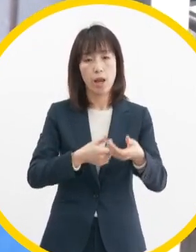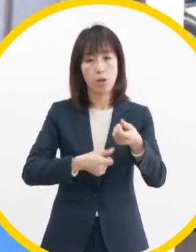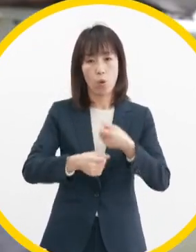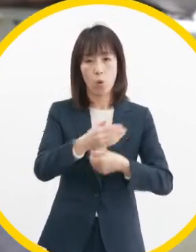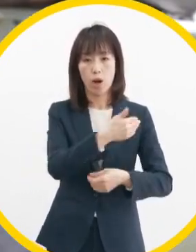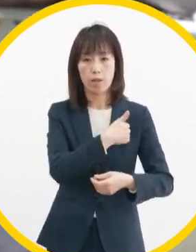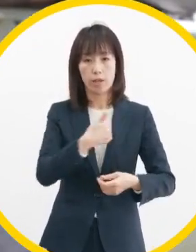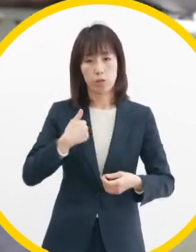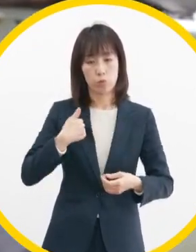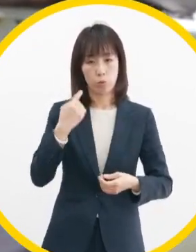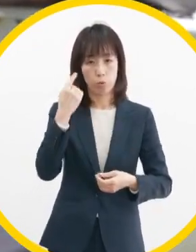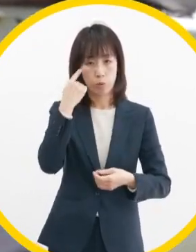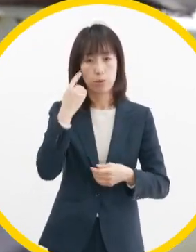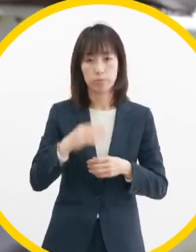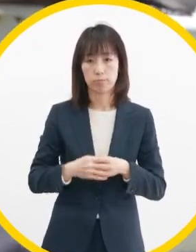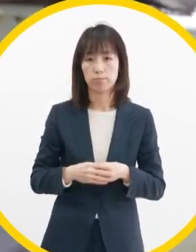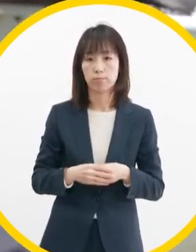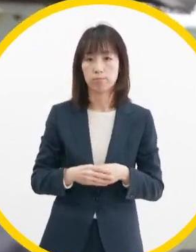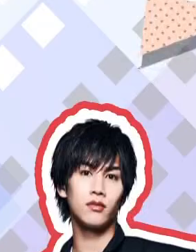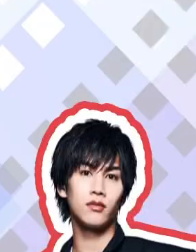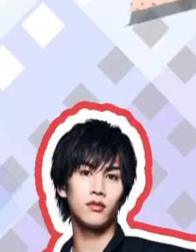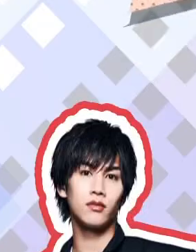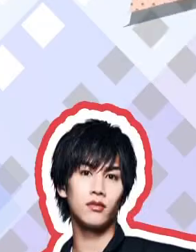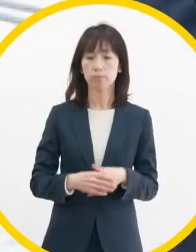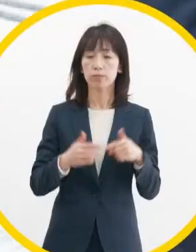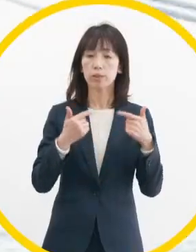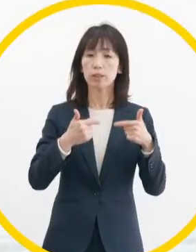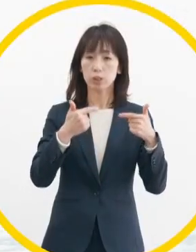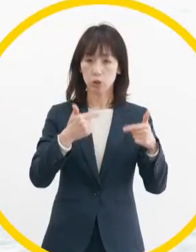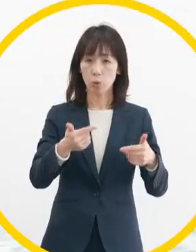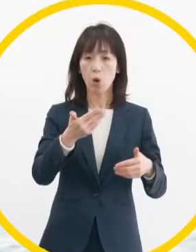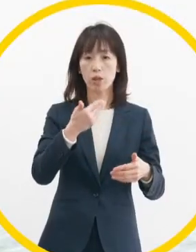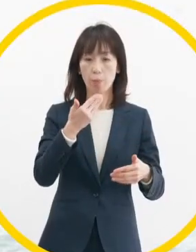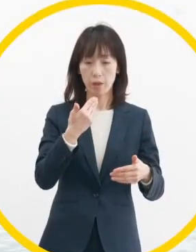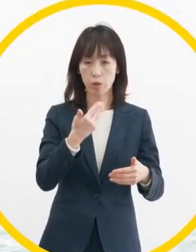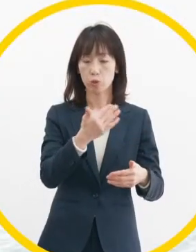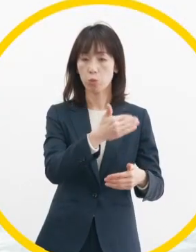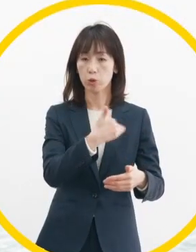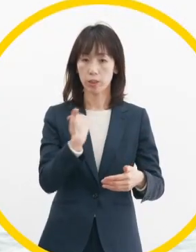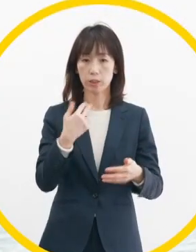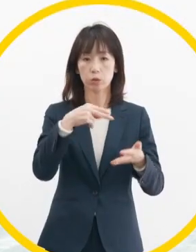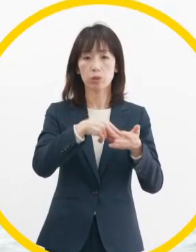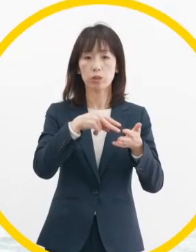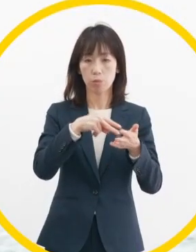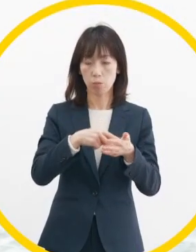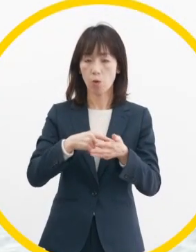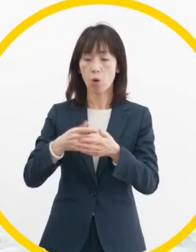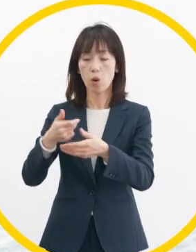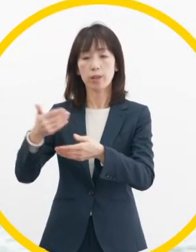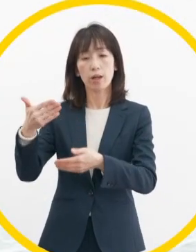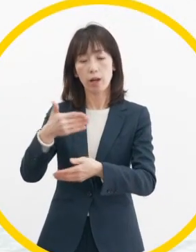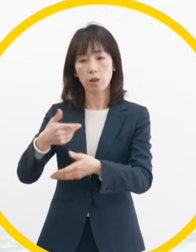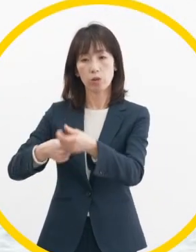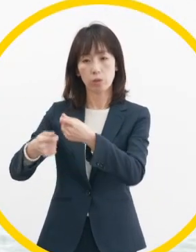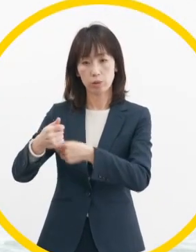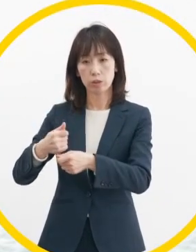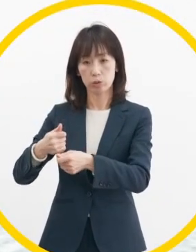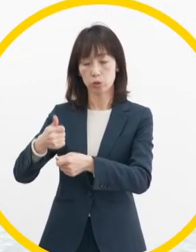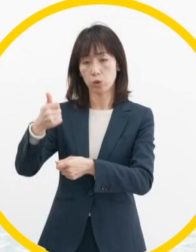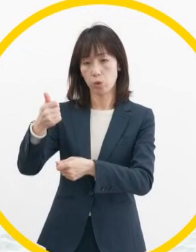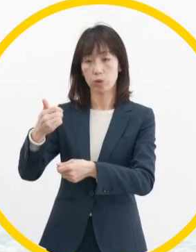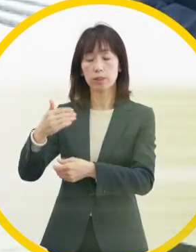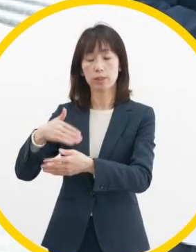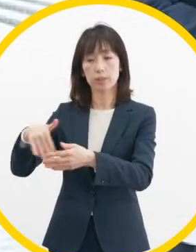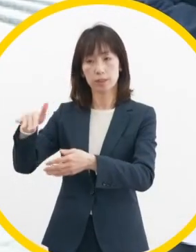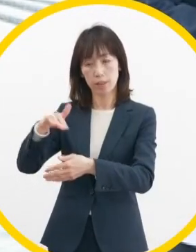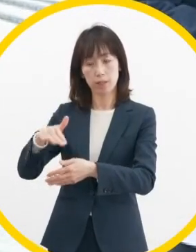して漁ができるかなと思います。 普段食べる側の僕らからしても、魚を取ってくれる漁師の皆さんから